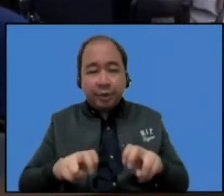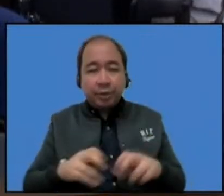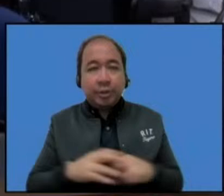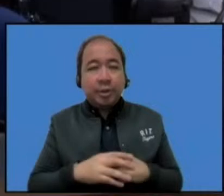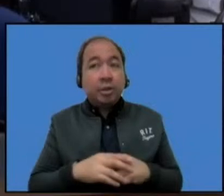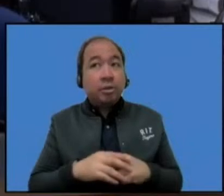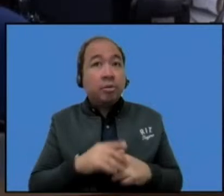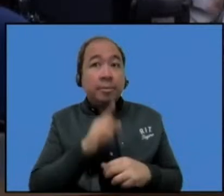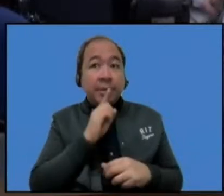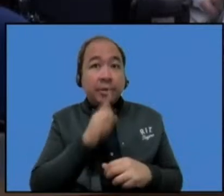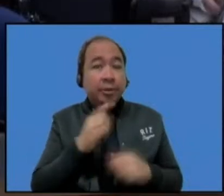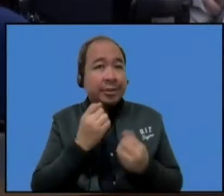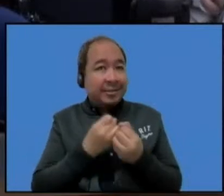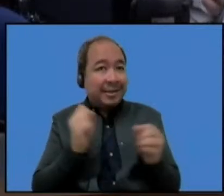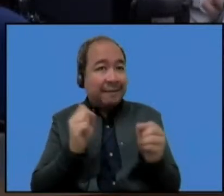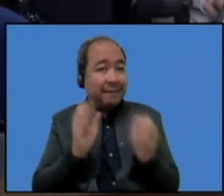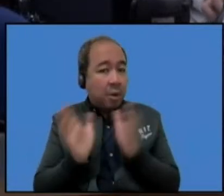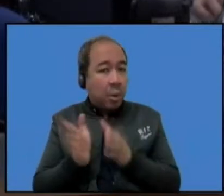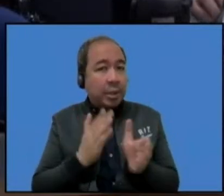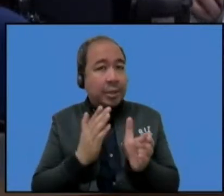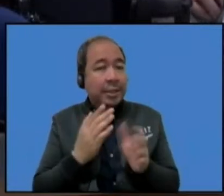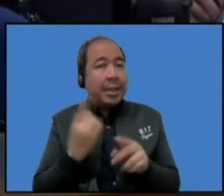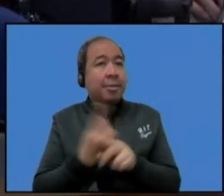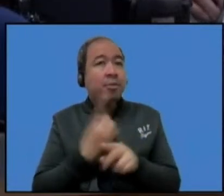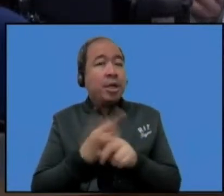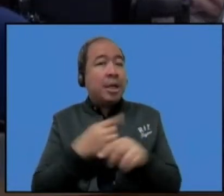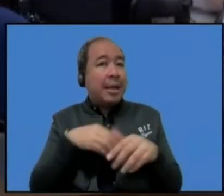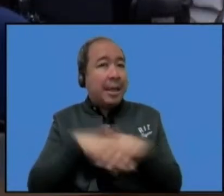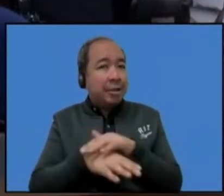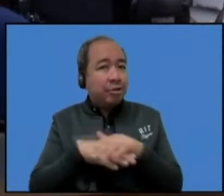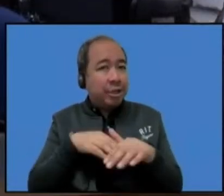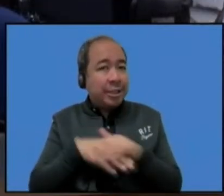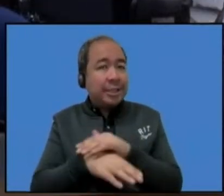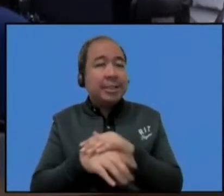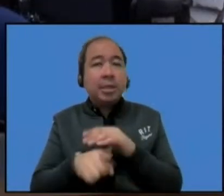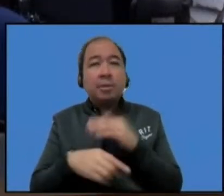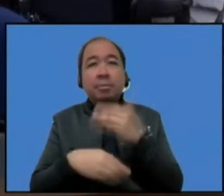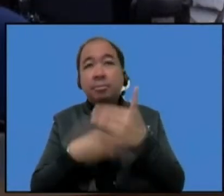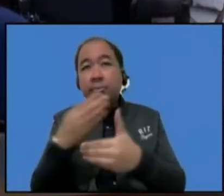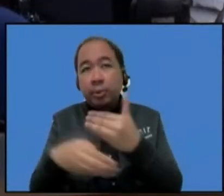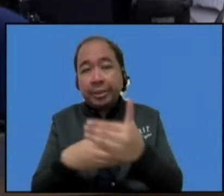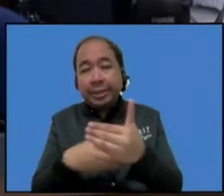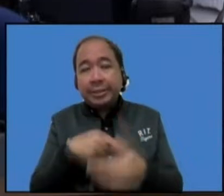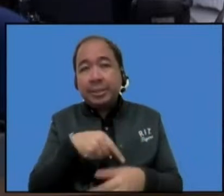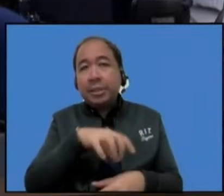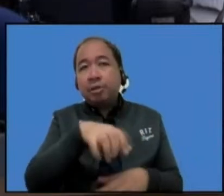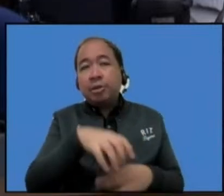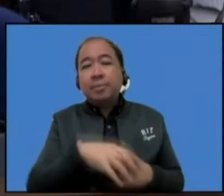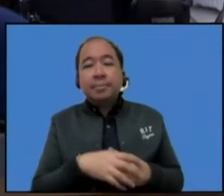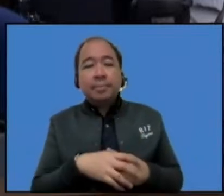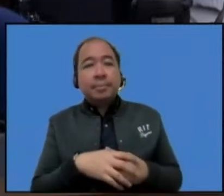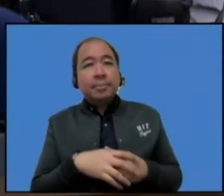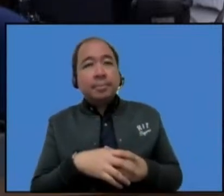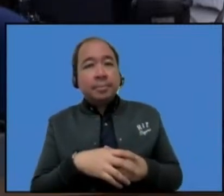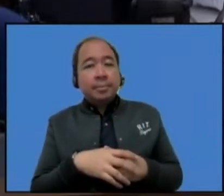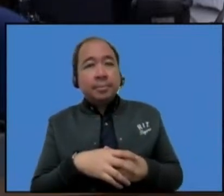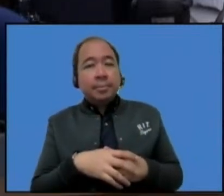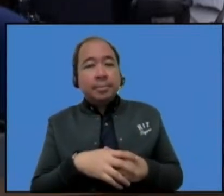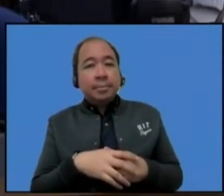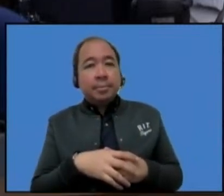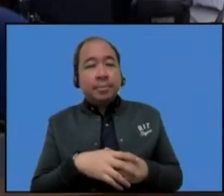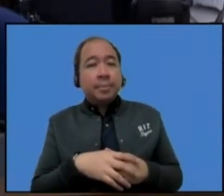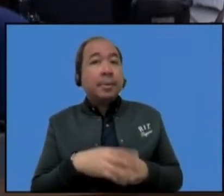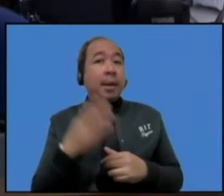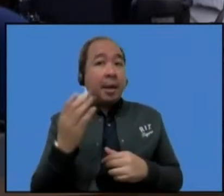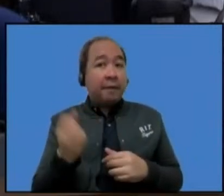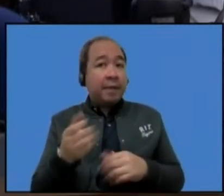有序、正常的出入境秩序。第三是加强国际合作和全